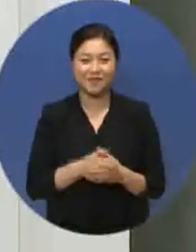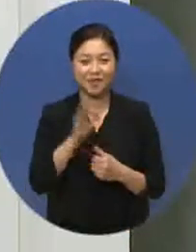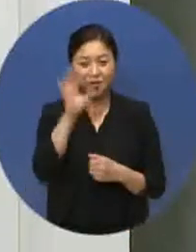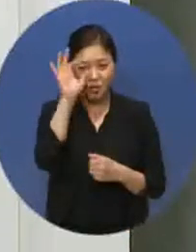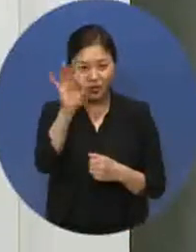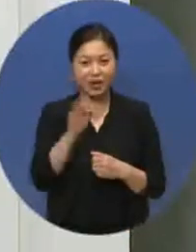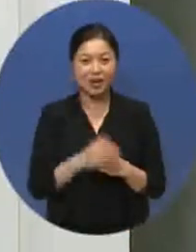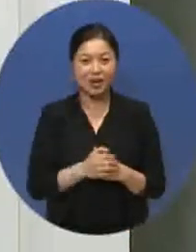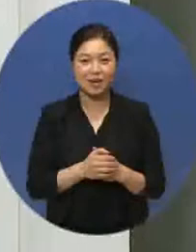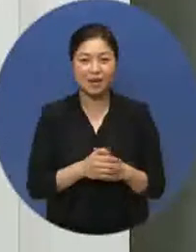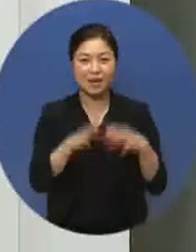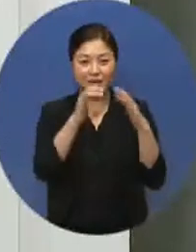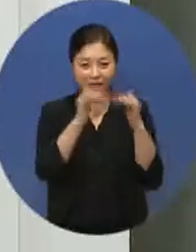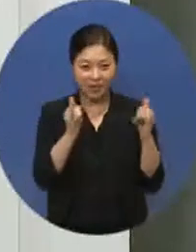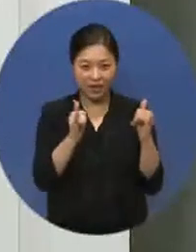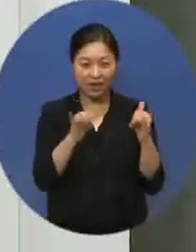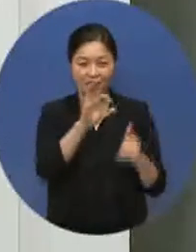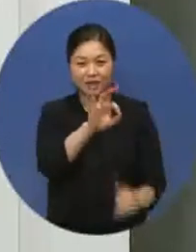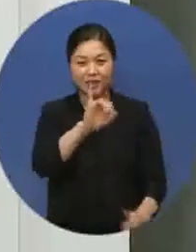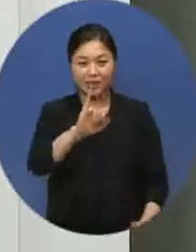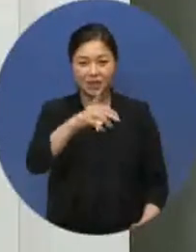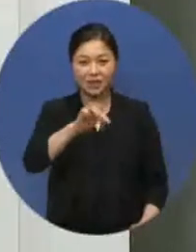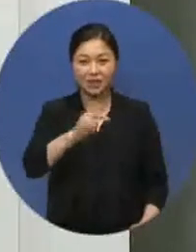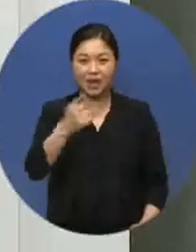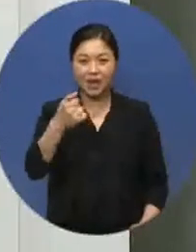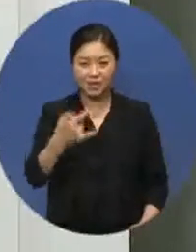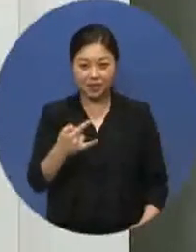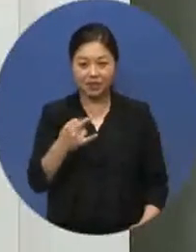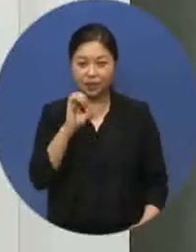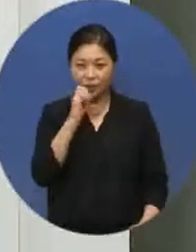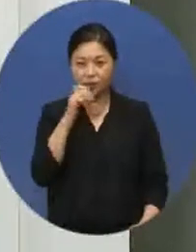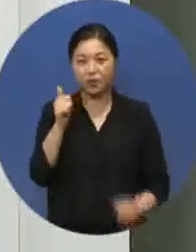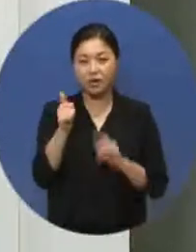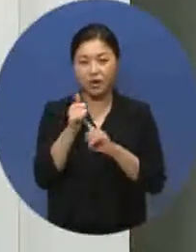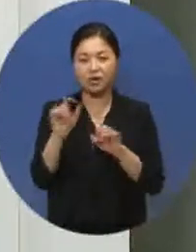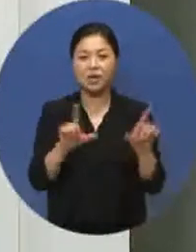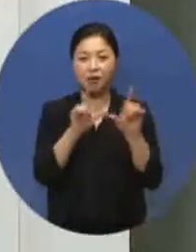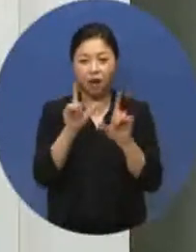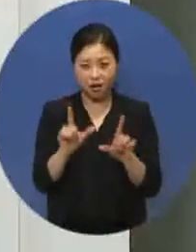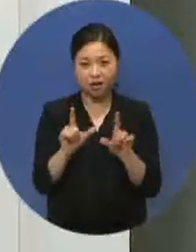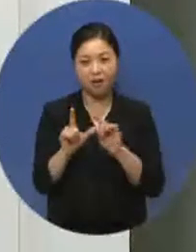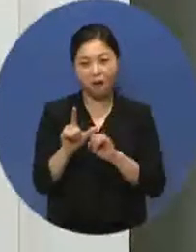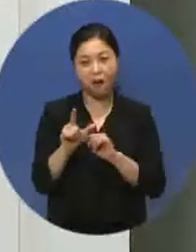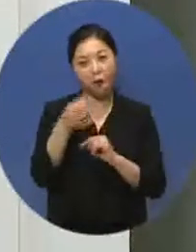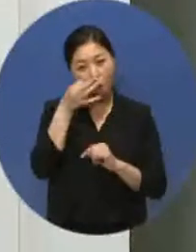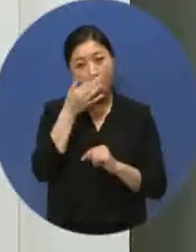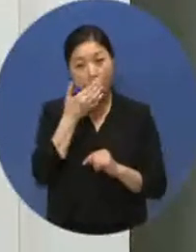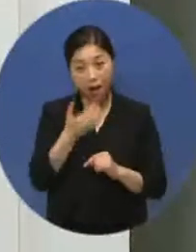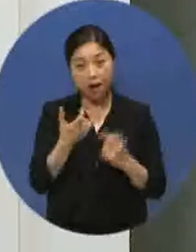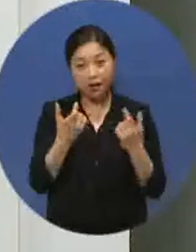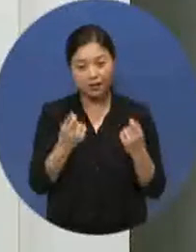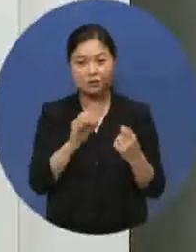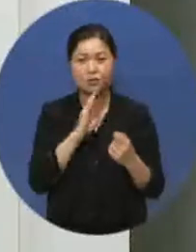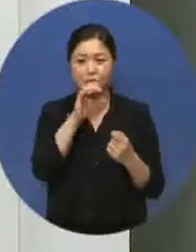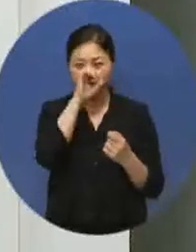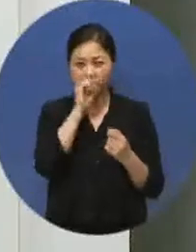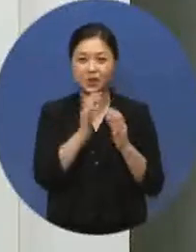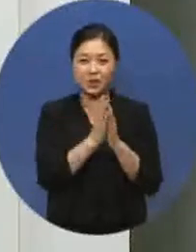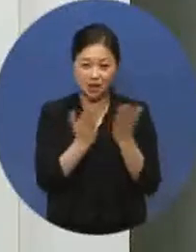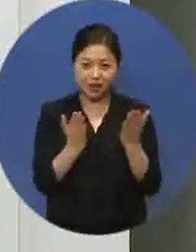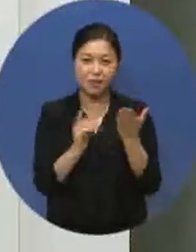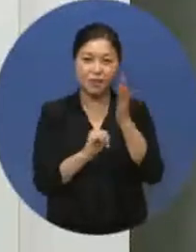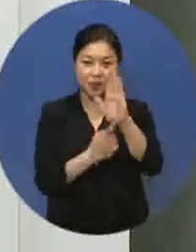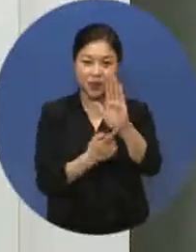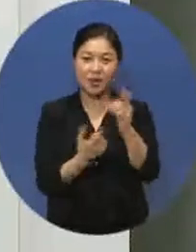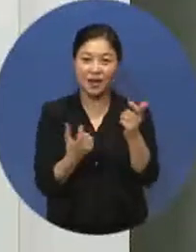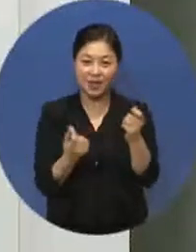인간 이찬희 변호사의 삶의 일면을 네. 저희가 느낄 수가 있어서 참 좋은 책을